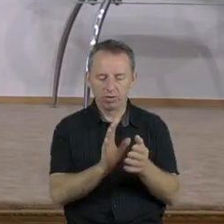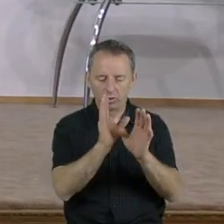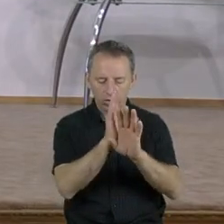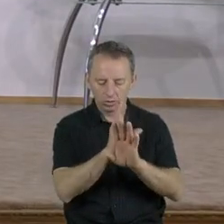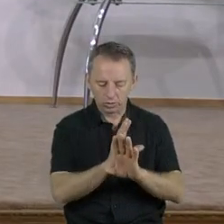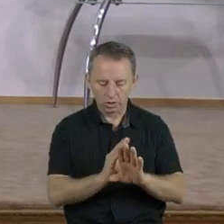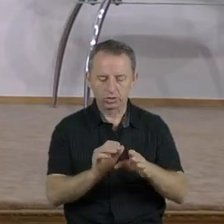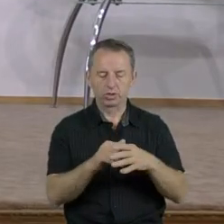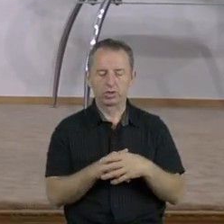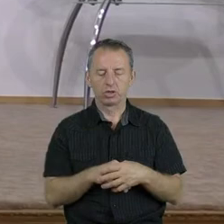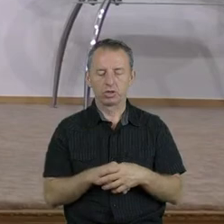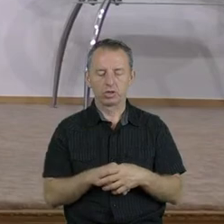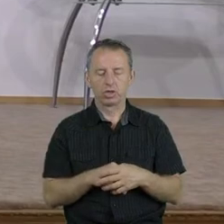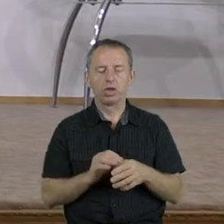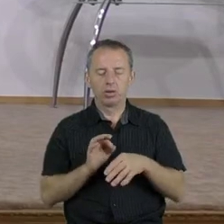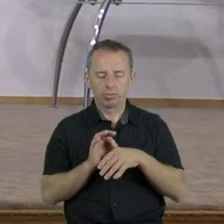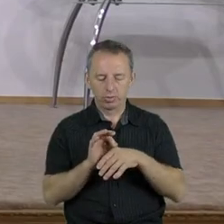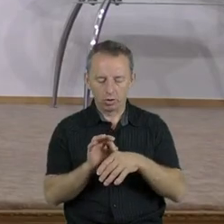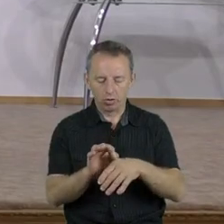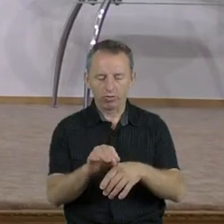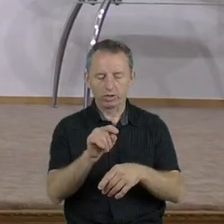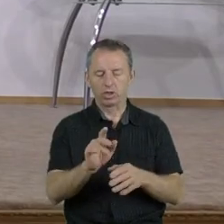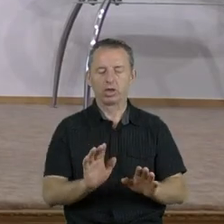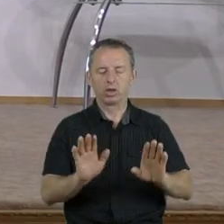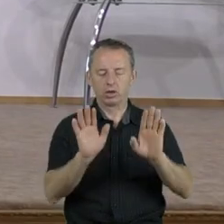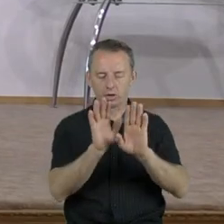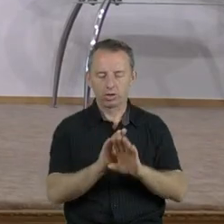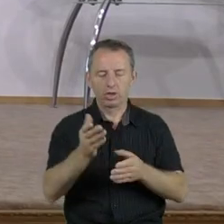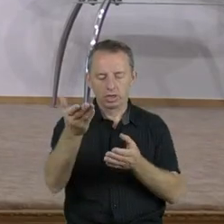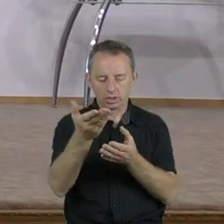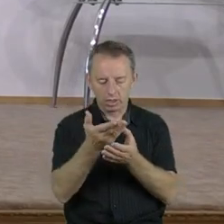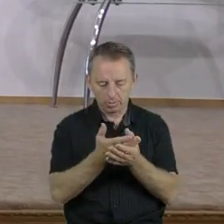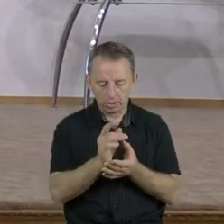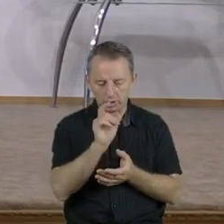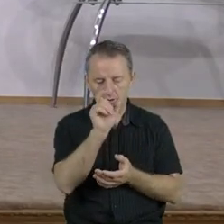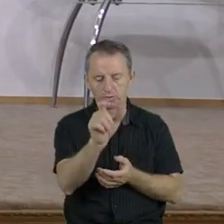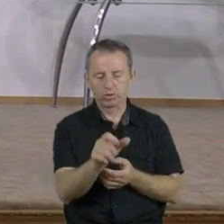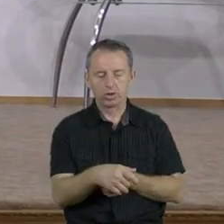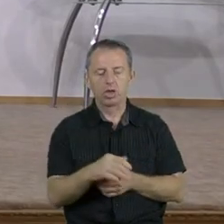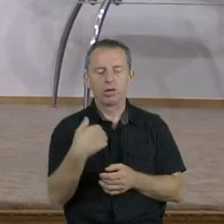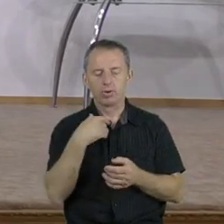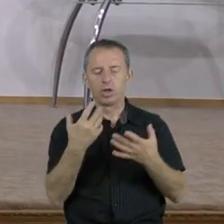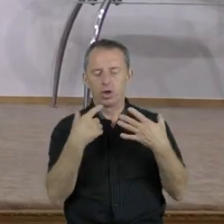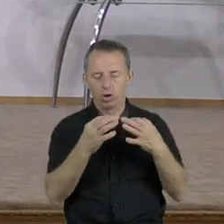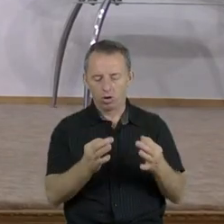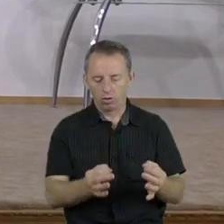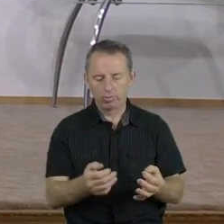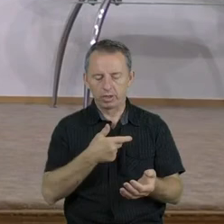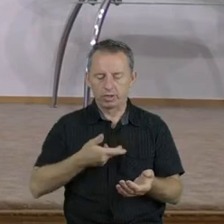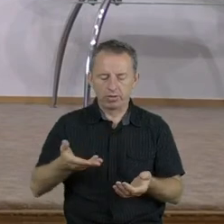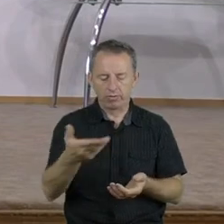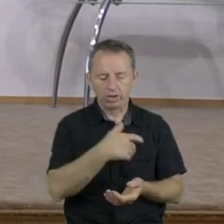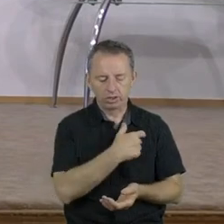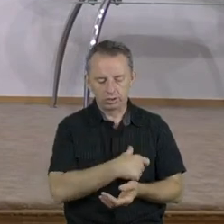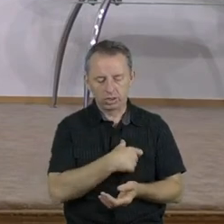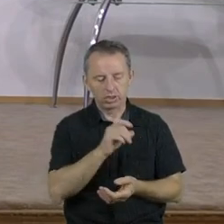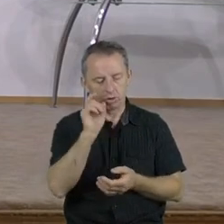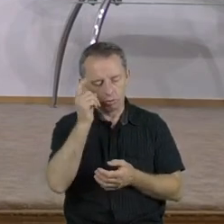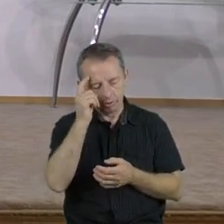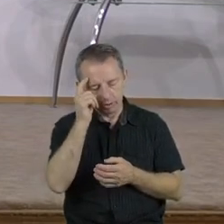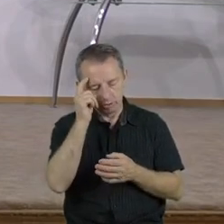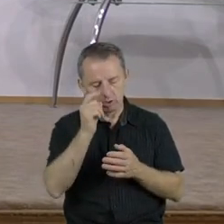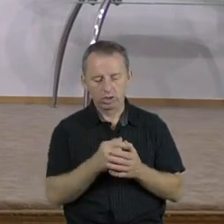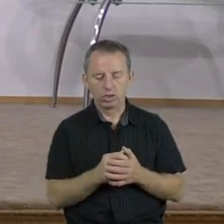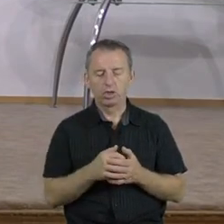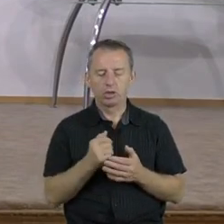cześć. Prowadź to nabożeństwo, zapraszamy Ciebie, abyś był obecny w naszych sercach, w naszych umysłach,